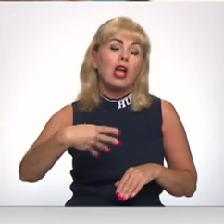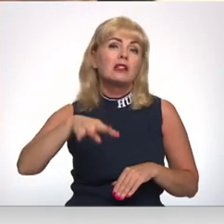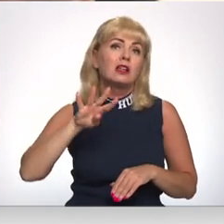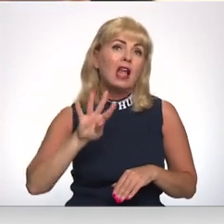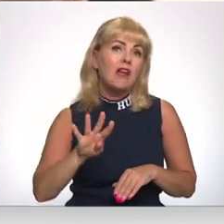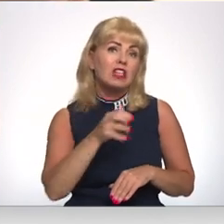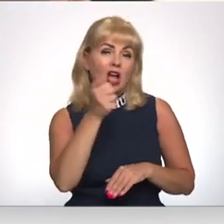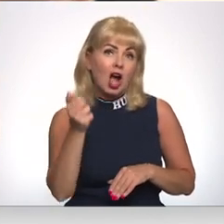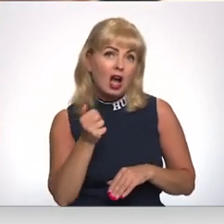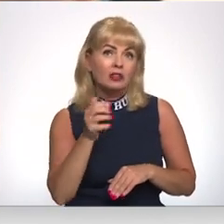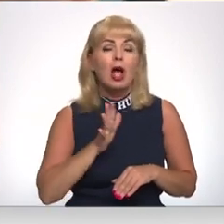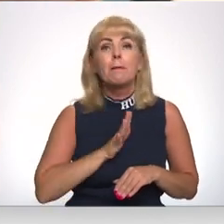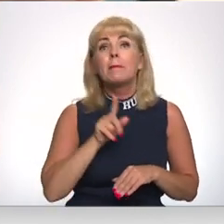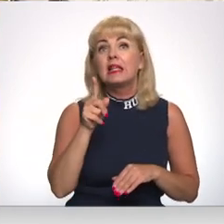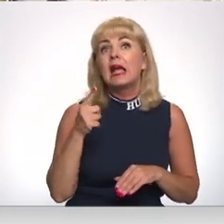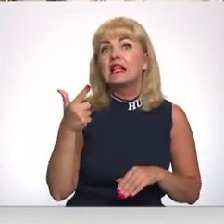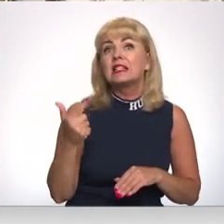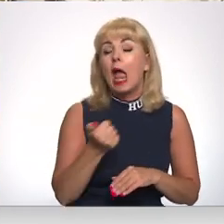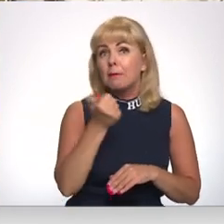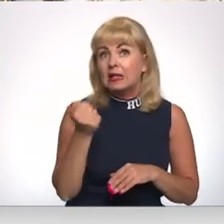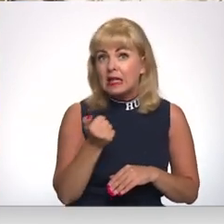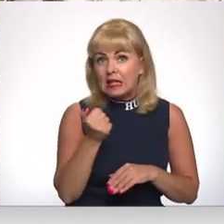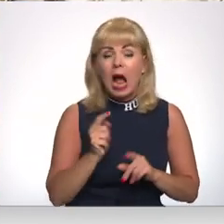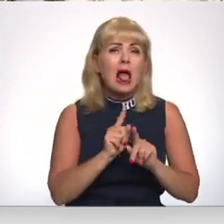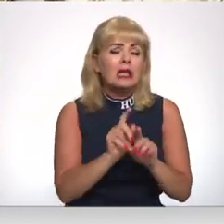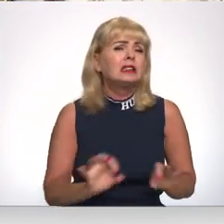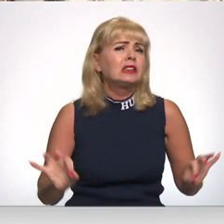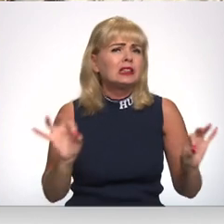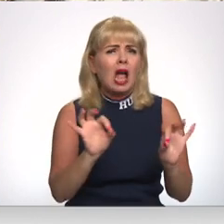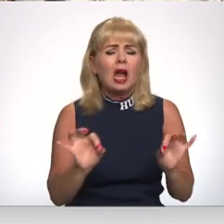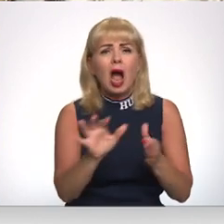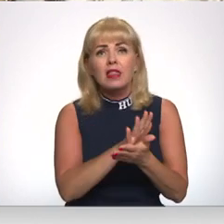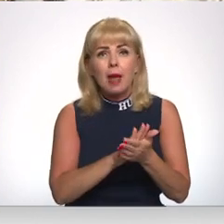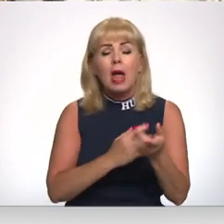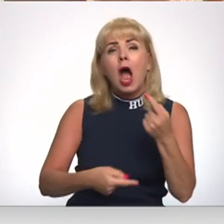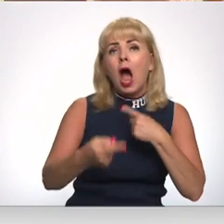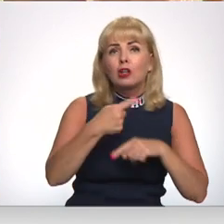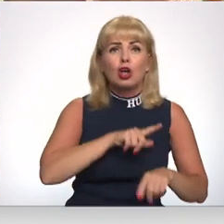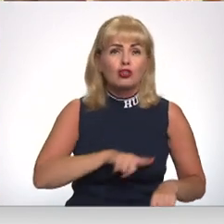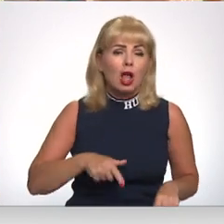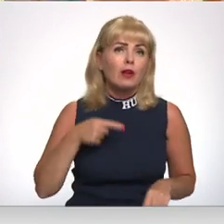1949. Gadā, kad viņai bija tikai 7 gadi. Līdz nebija nekā, arī atgriežoties Latvijā